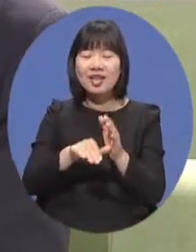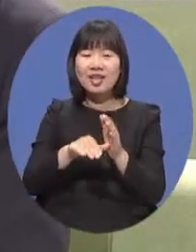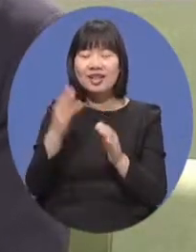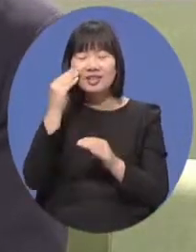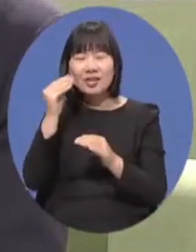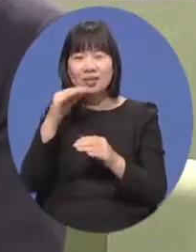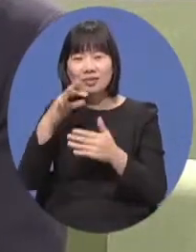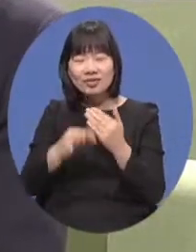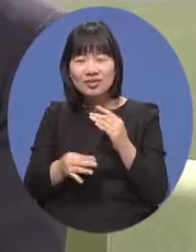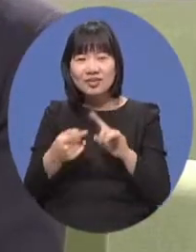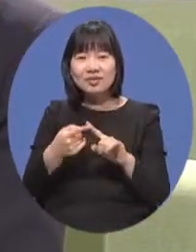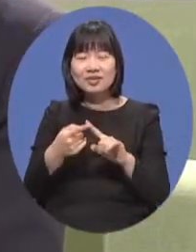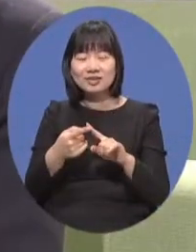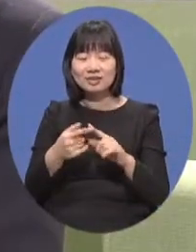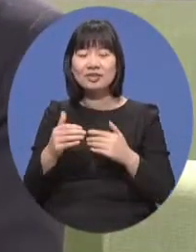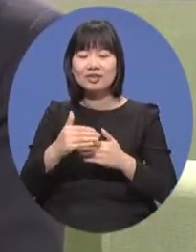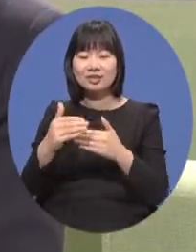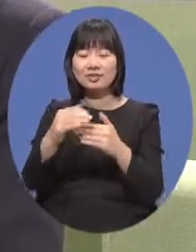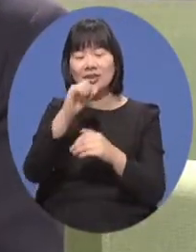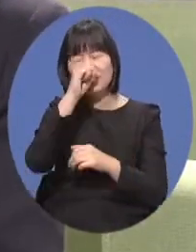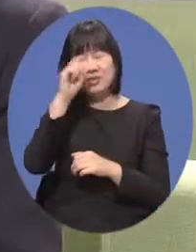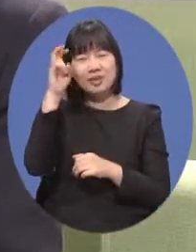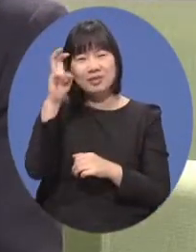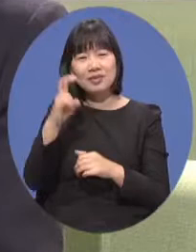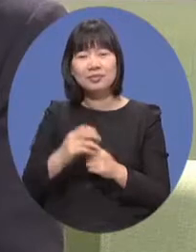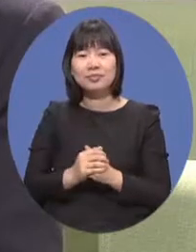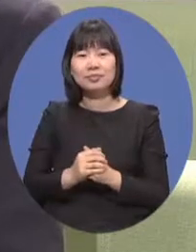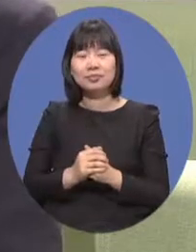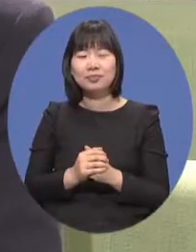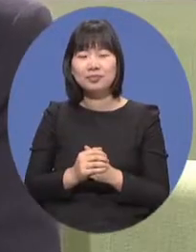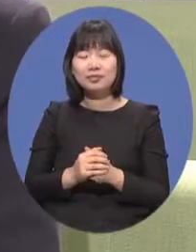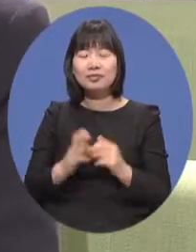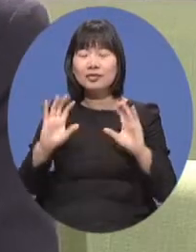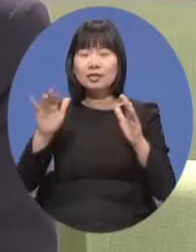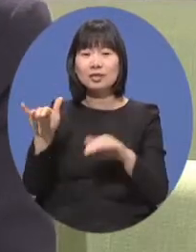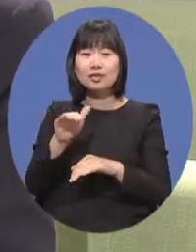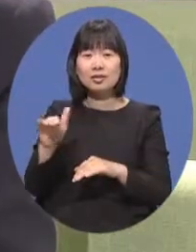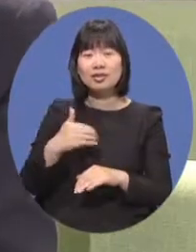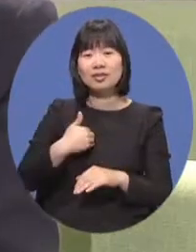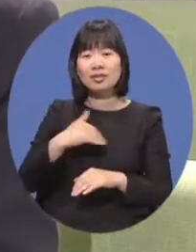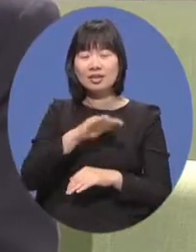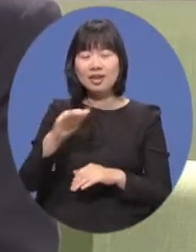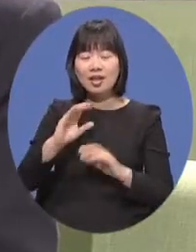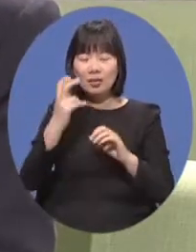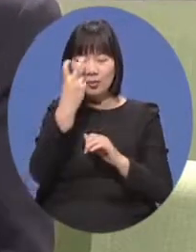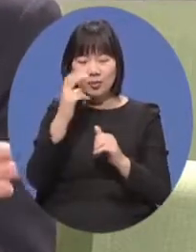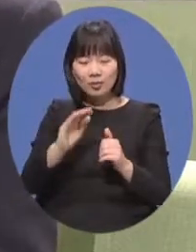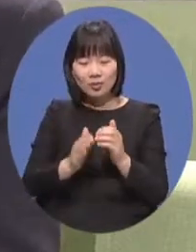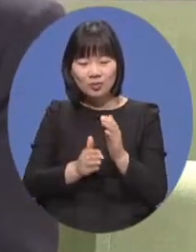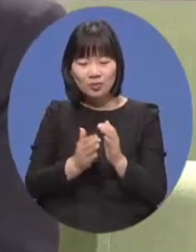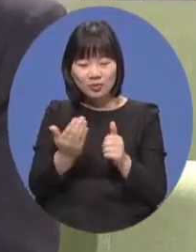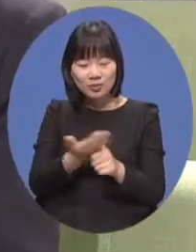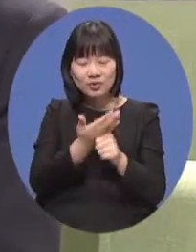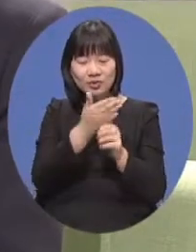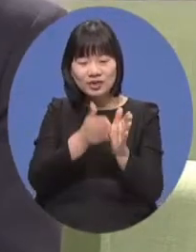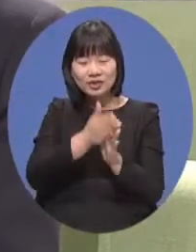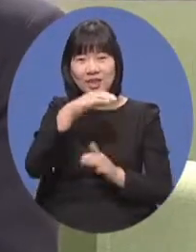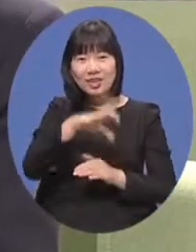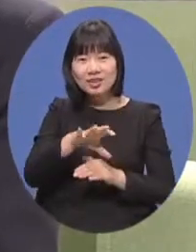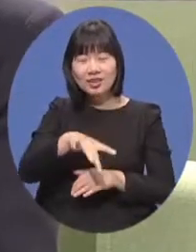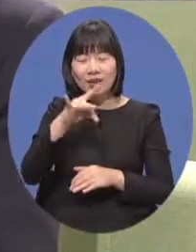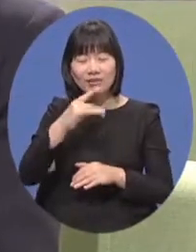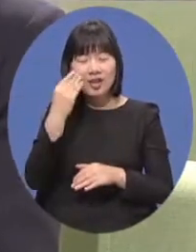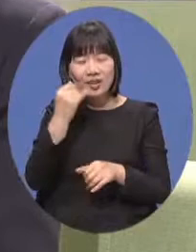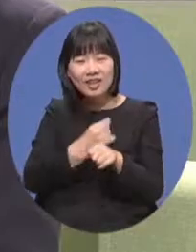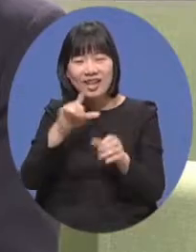적응 프로그램을 좀 거쳤으면 좋겠고요. 이게 국가 수준에서도 저희가 보육시설에서 처음 어린이집 적응할 때 항상